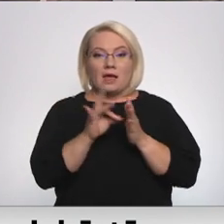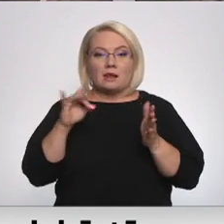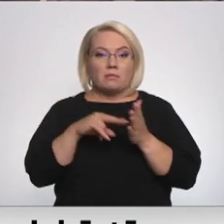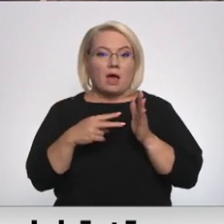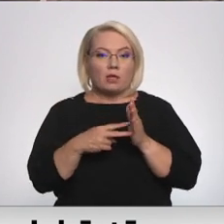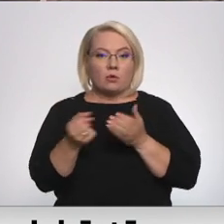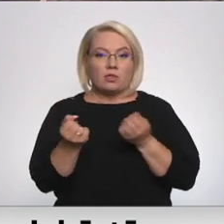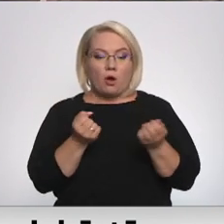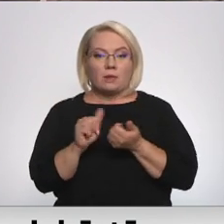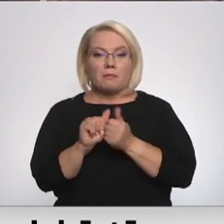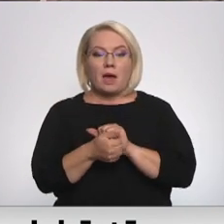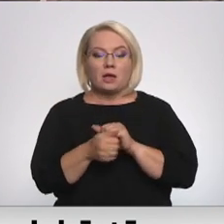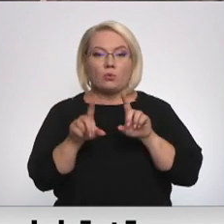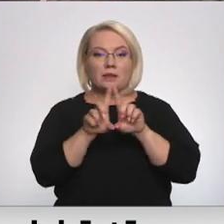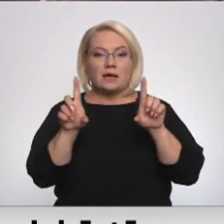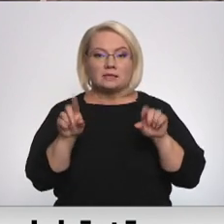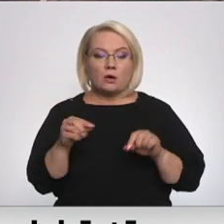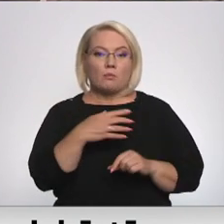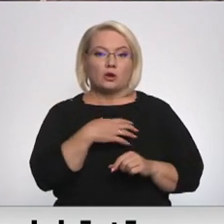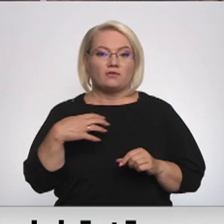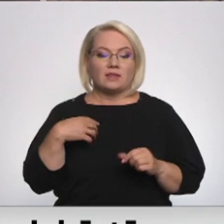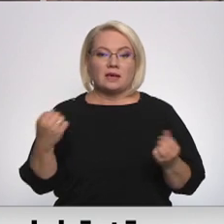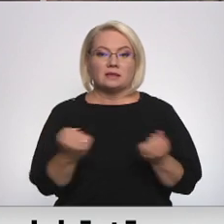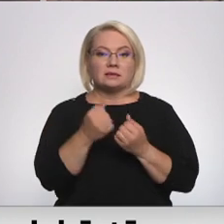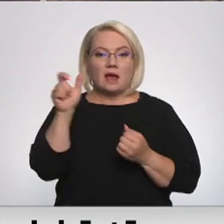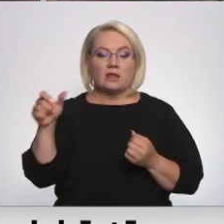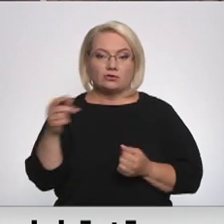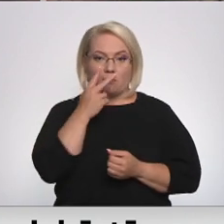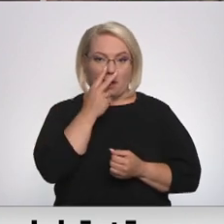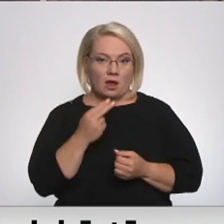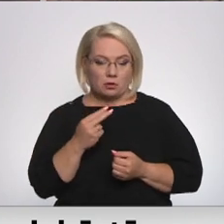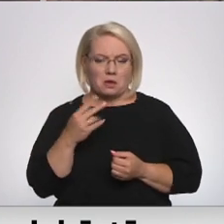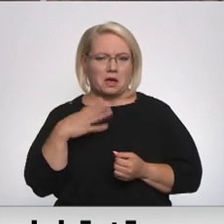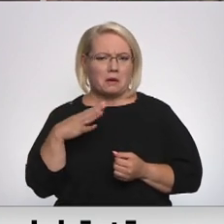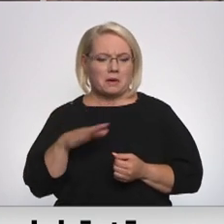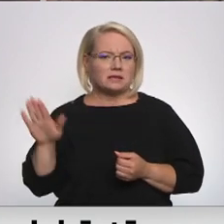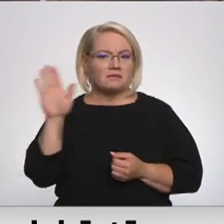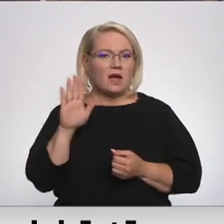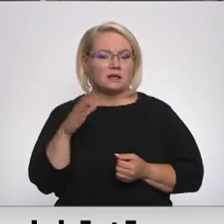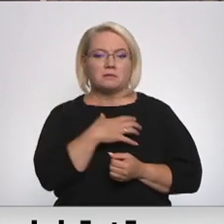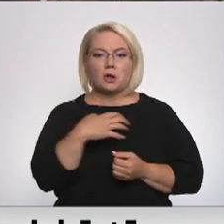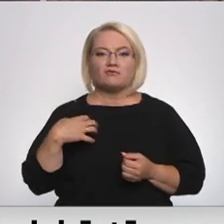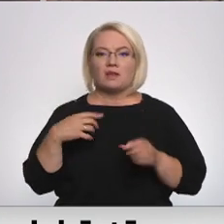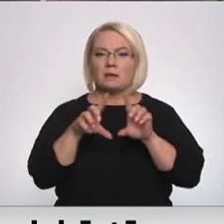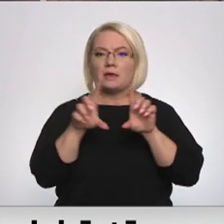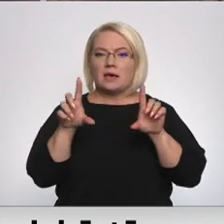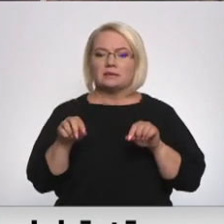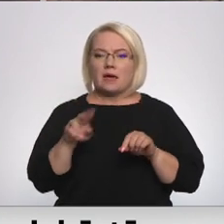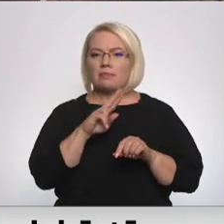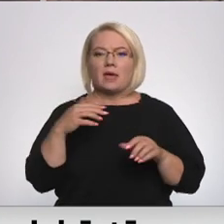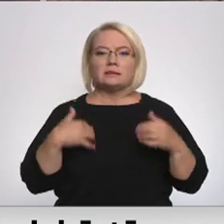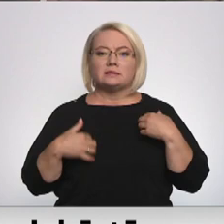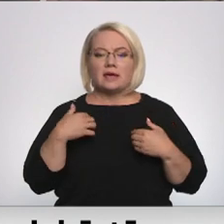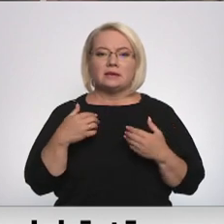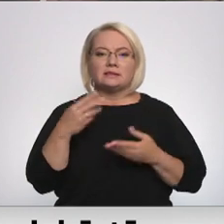taupīt, mainot tās iestādēs un pašvaldībās strādājošo paradumus. Kāpēc valsts un pašvaldības iestādes nesteidz